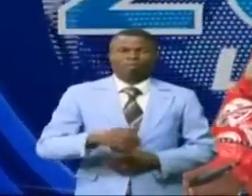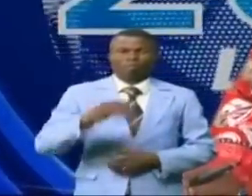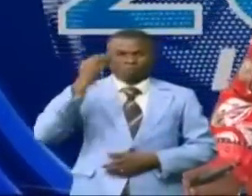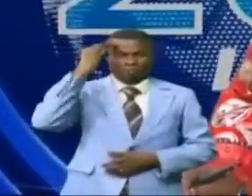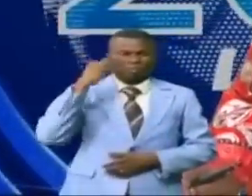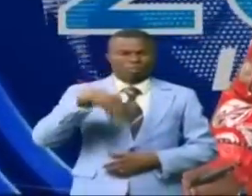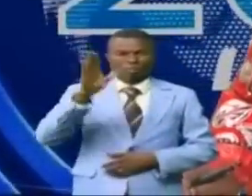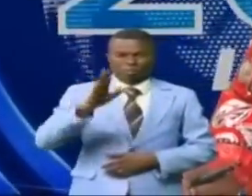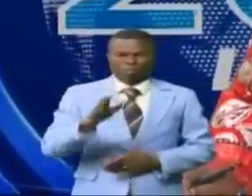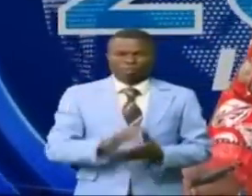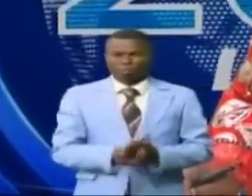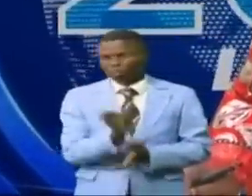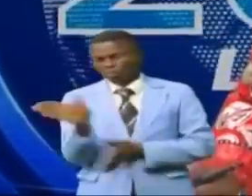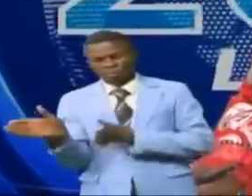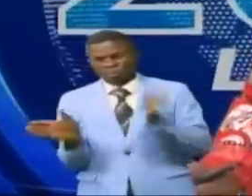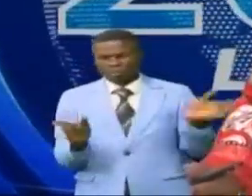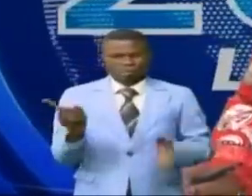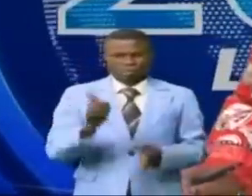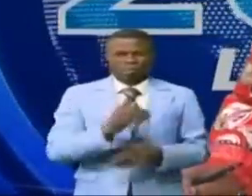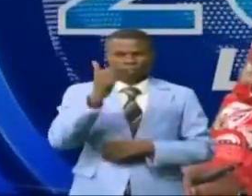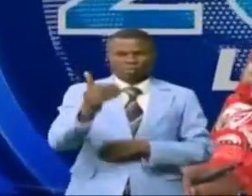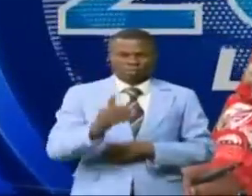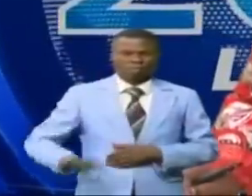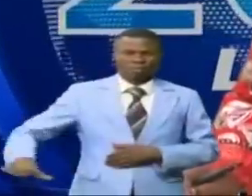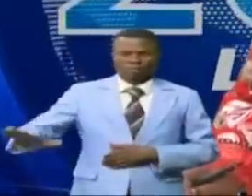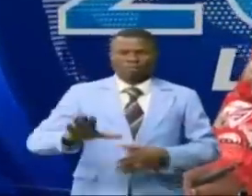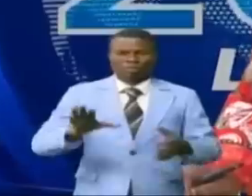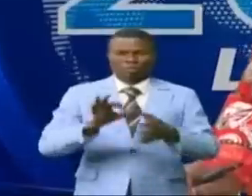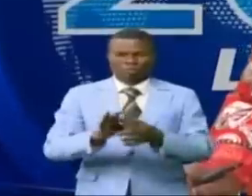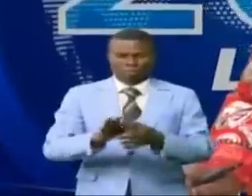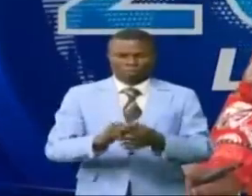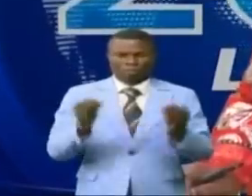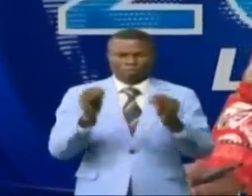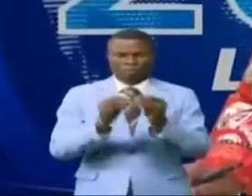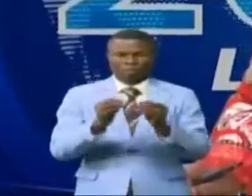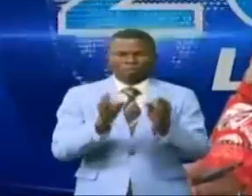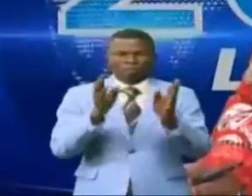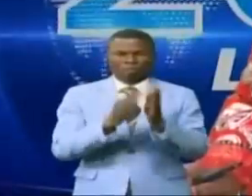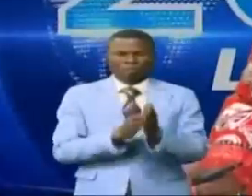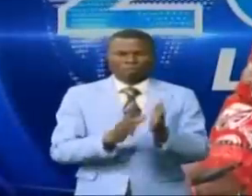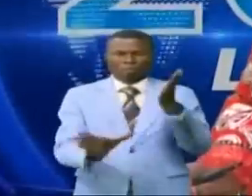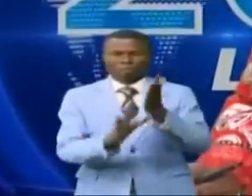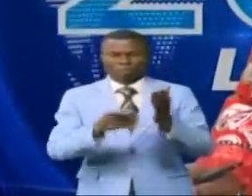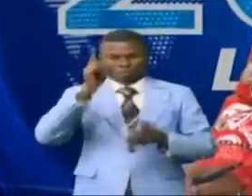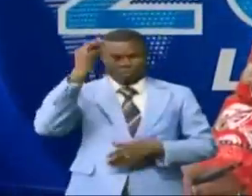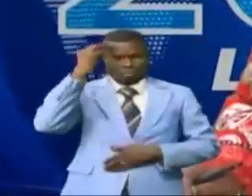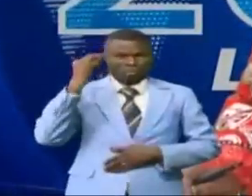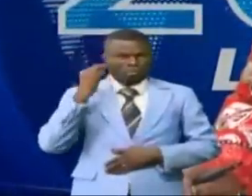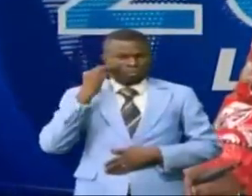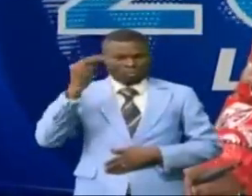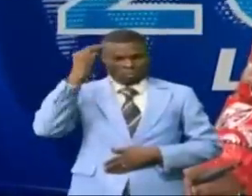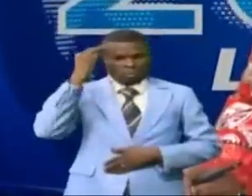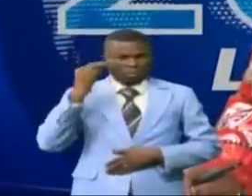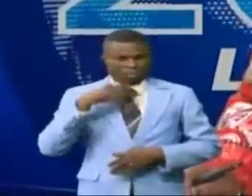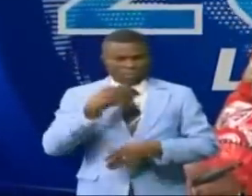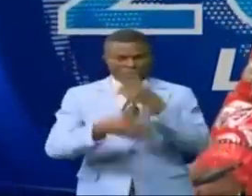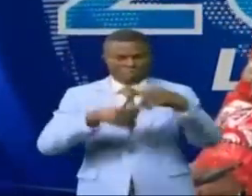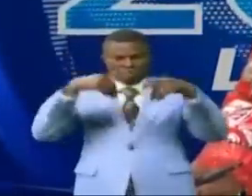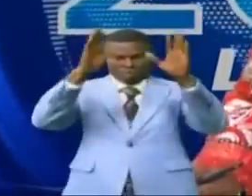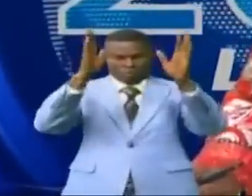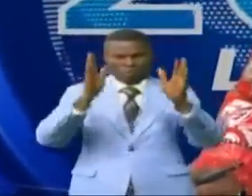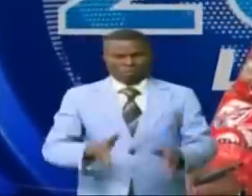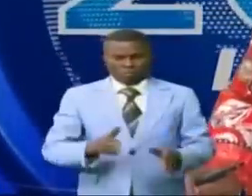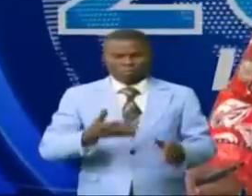quatre chemins devant le Conseil de sécurité des Nations Unies. Réuni en plénière, le vice-premier ministre, ministre des Affaires